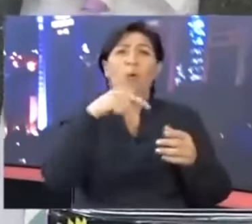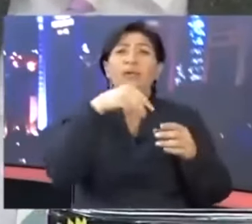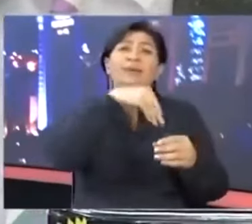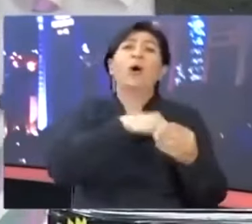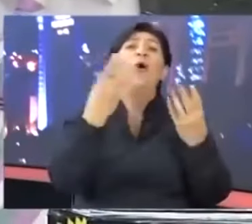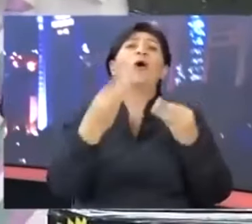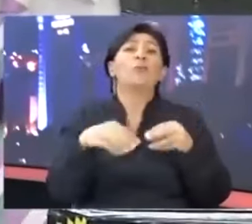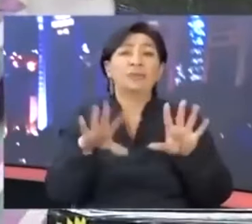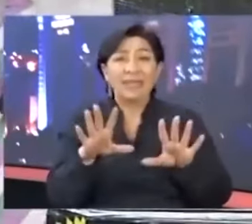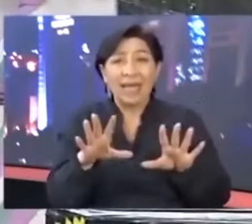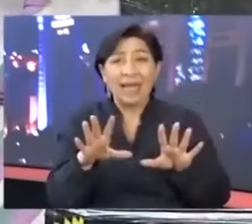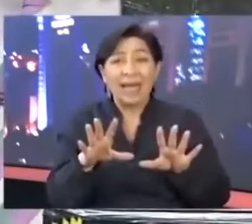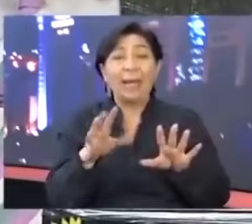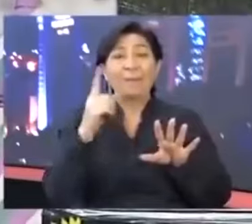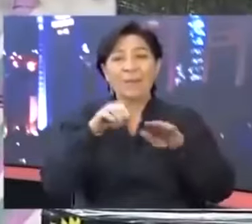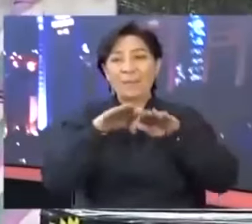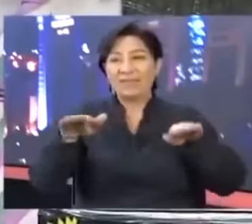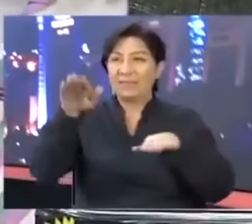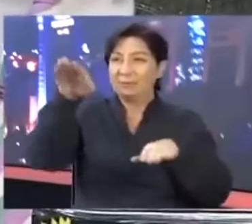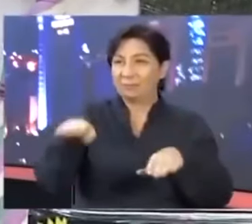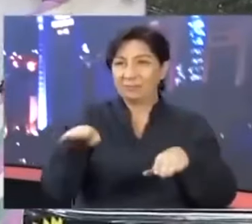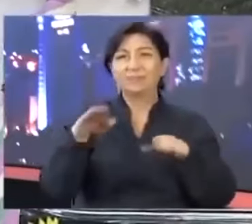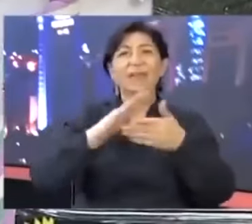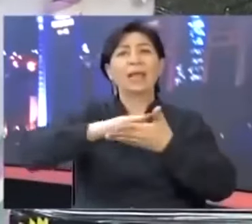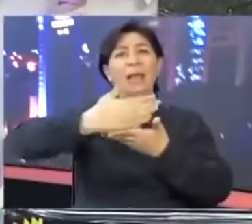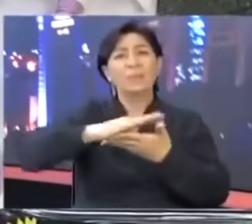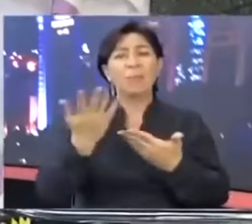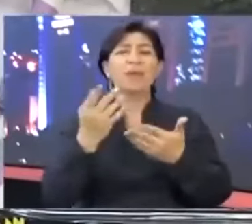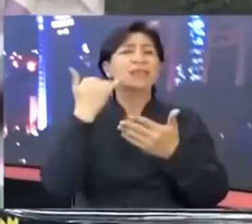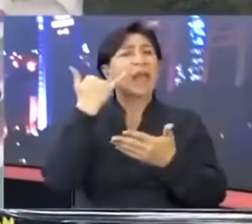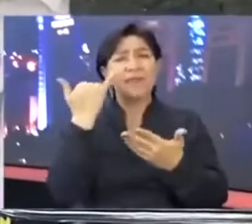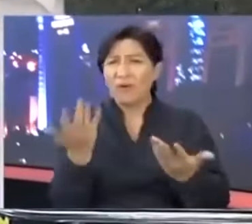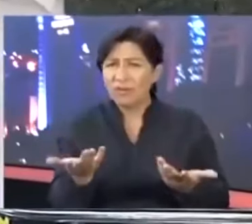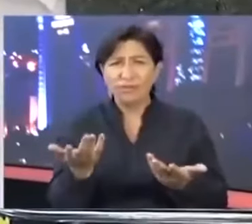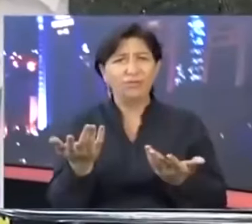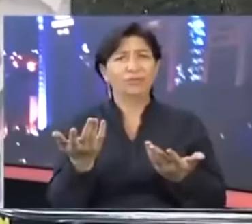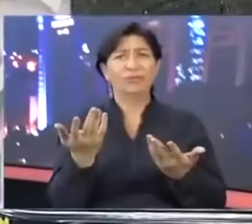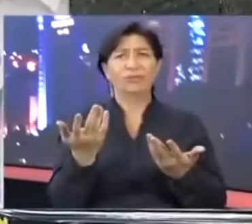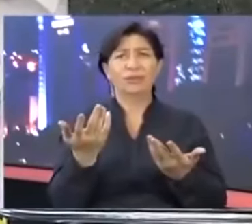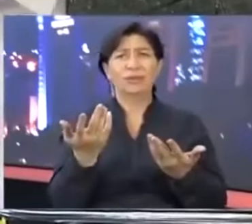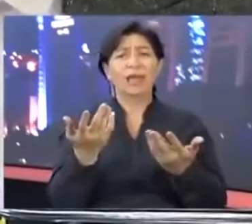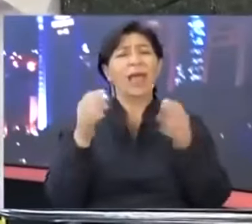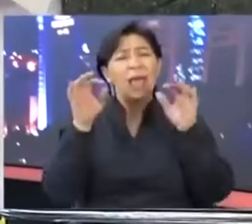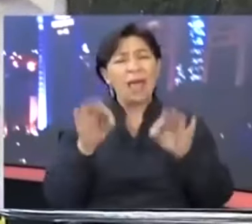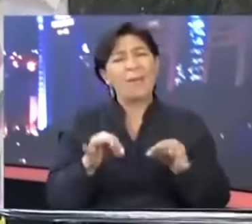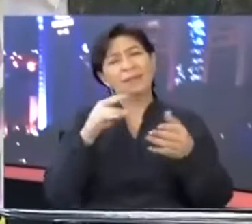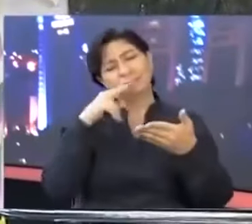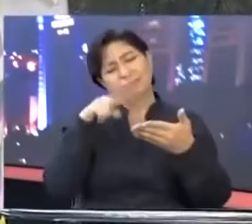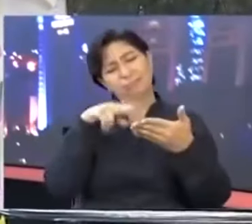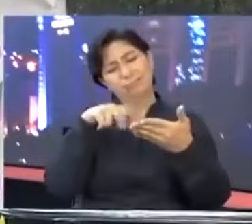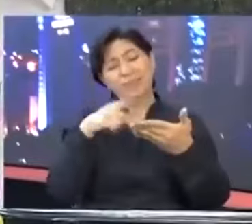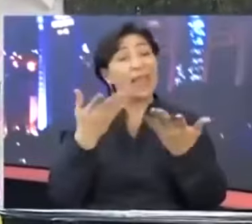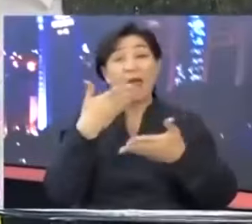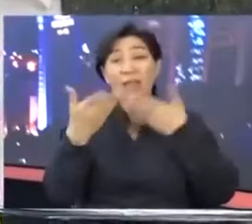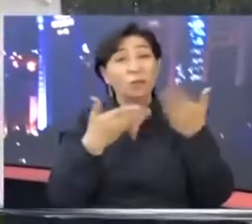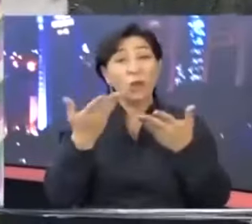bulun bir Eee masaüstünden Laptoptan ya da hatta akıllı telefonumuzdan hemen Eee ne